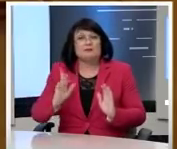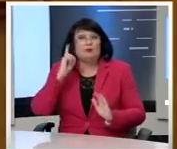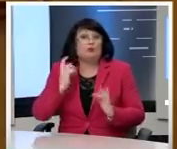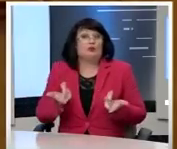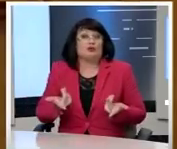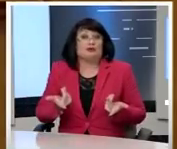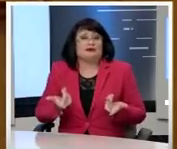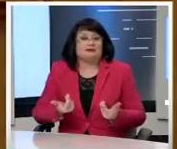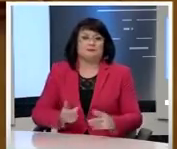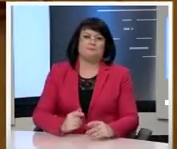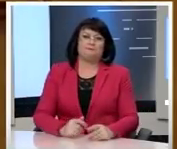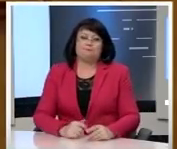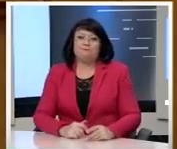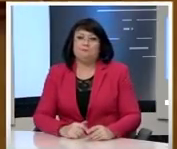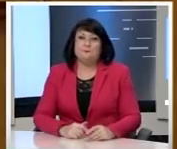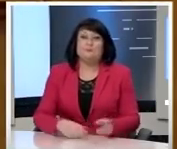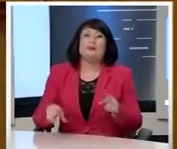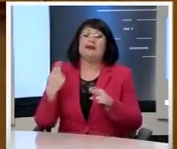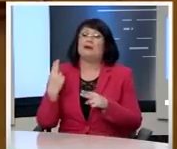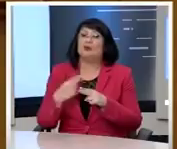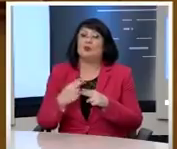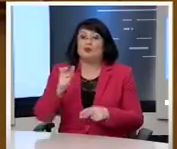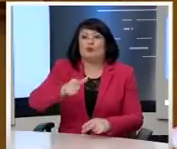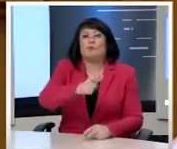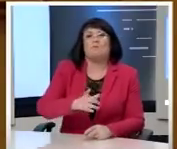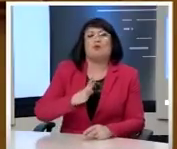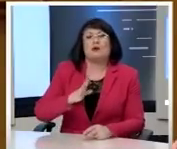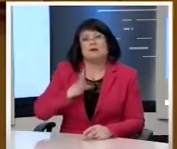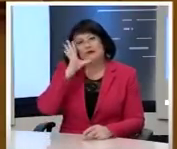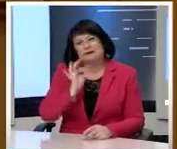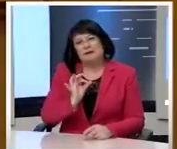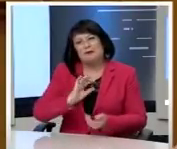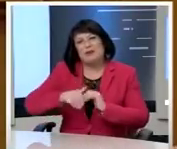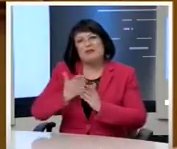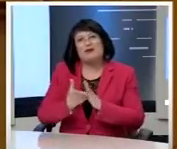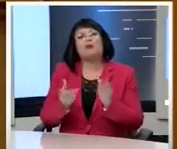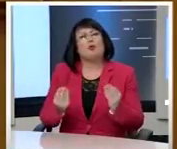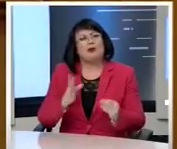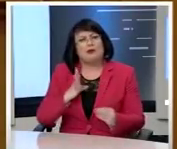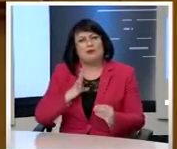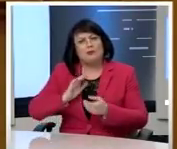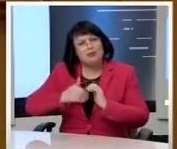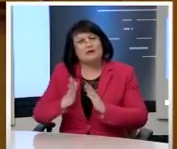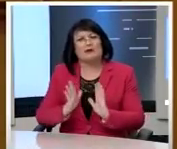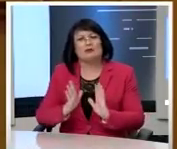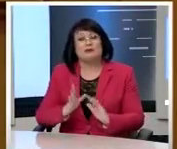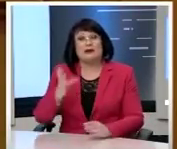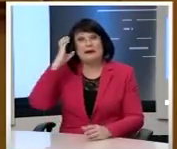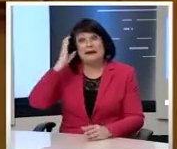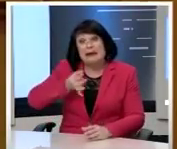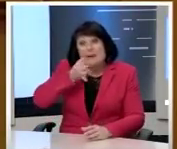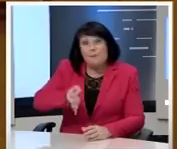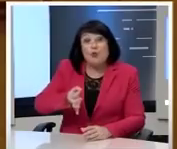Έχει λοιπόν σημασία για τους πολίτες που ενδιαφέρονται για την πραγματικότητα και εγώ πιστεύω ότι είναι πολλοί, να θυμίσουμε